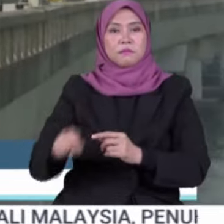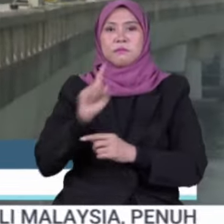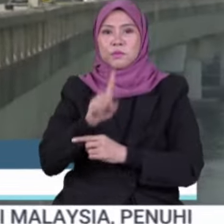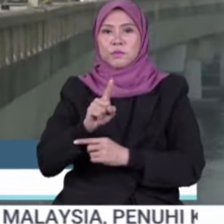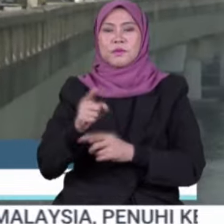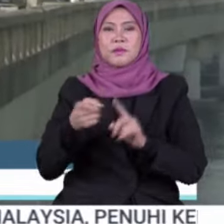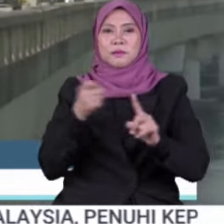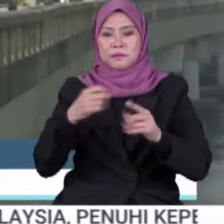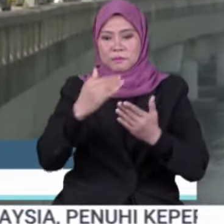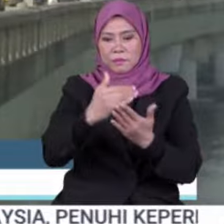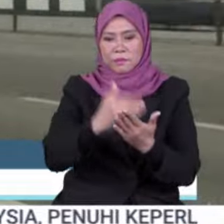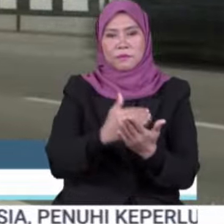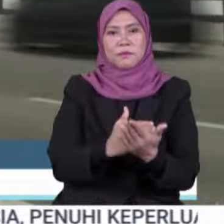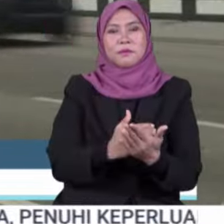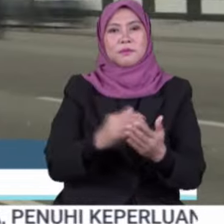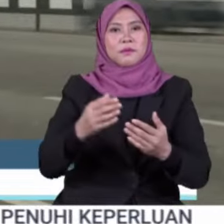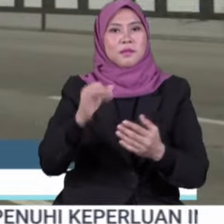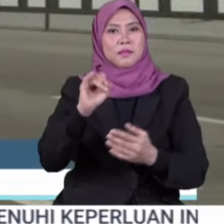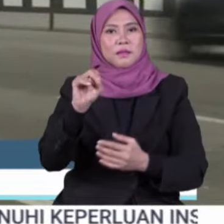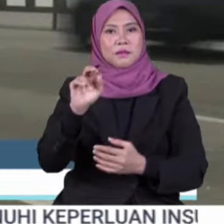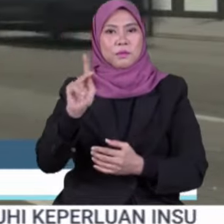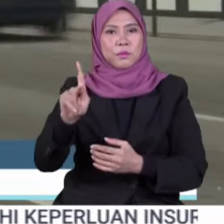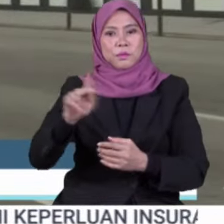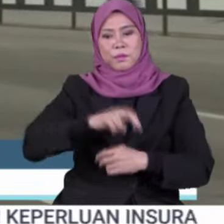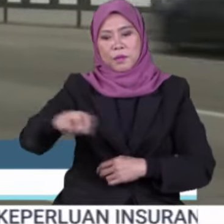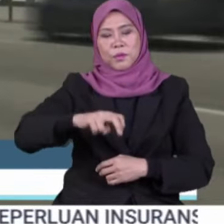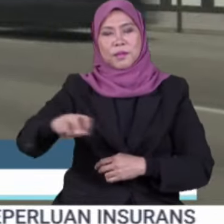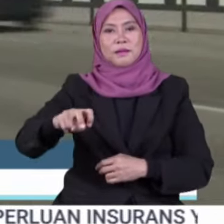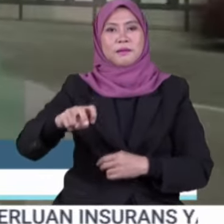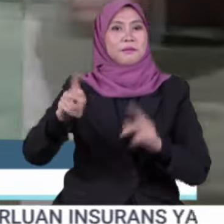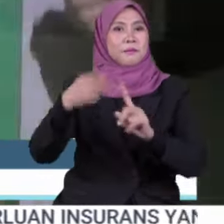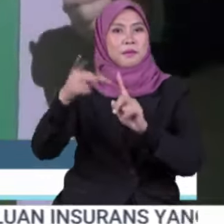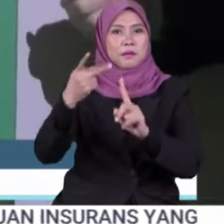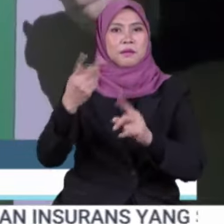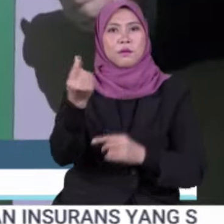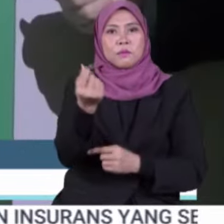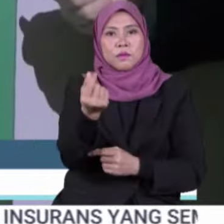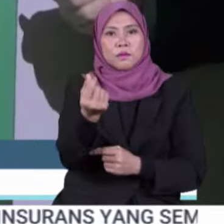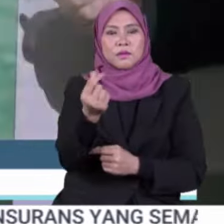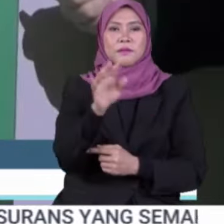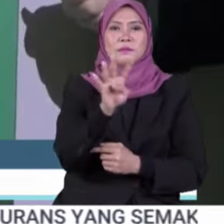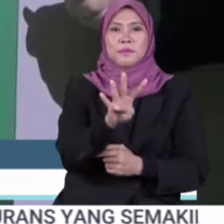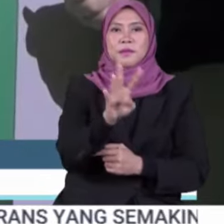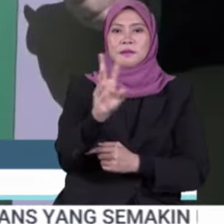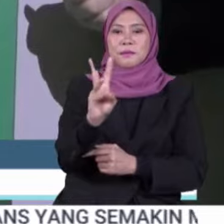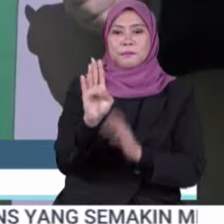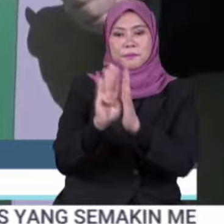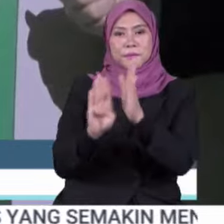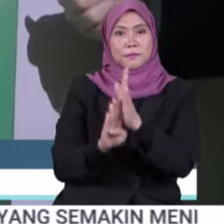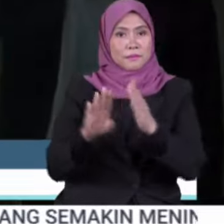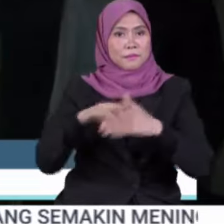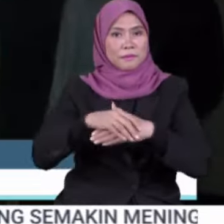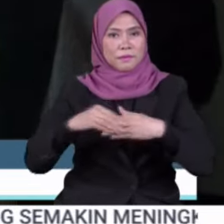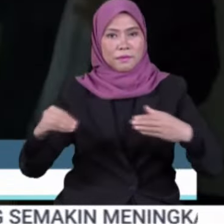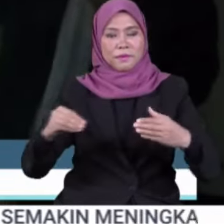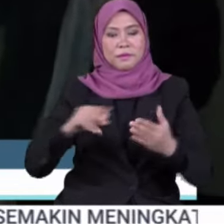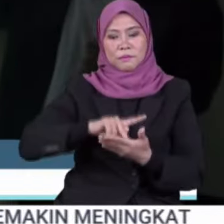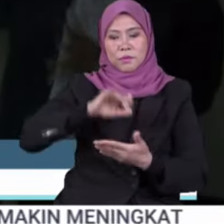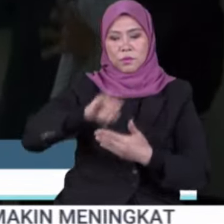daripada modul pembiayaan Pelan Induk Pengangkutan Pulau Pinang PTMP bernilai RM46 bilion. Projek